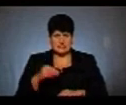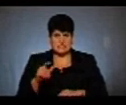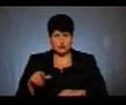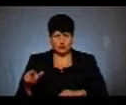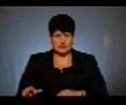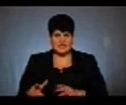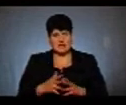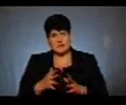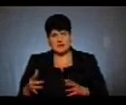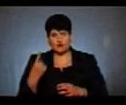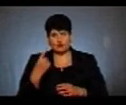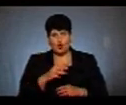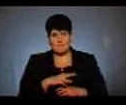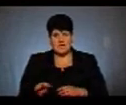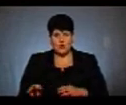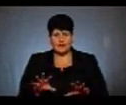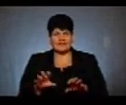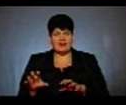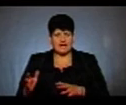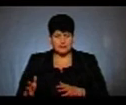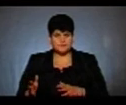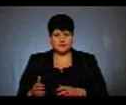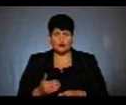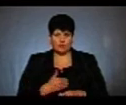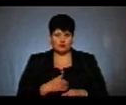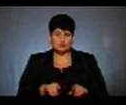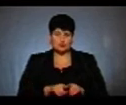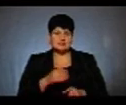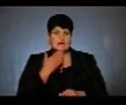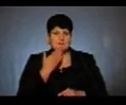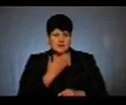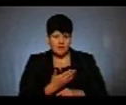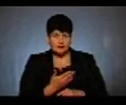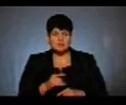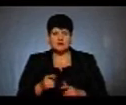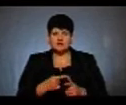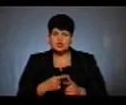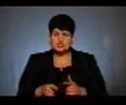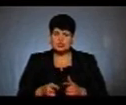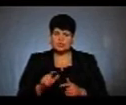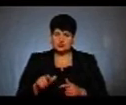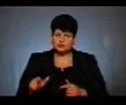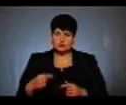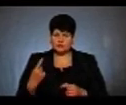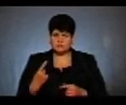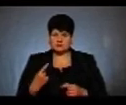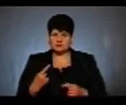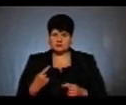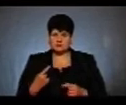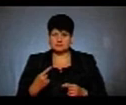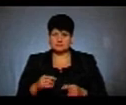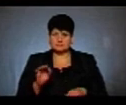і більше 1 мільйона тварин. Хочу також запитати, чи жителі краю постраждали, зокрема,